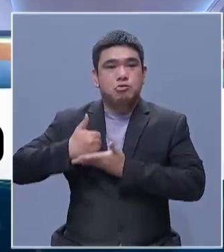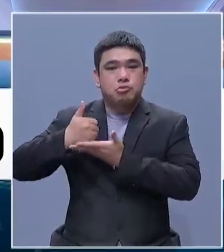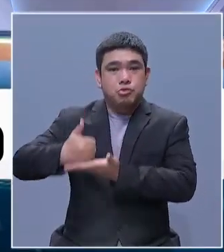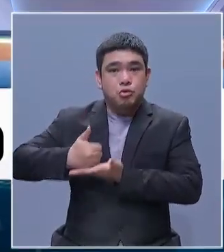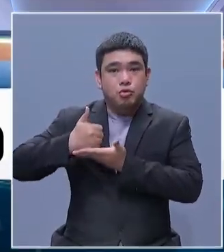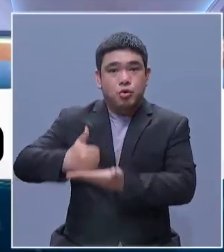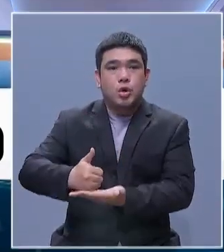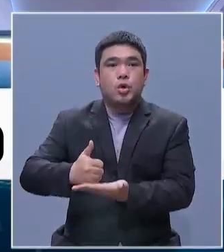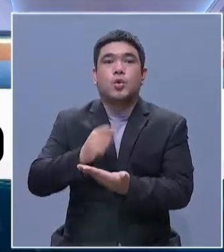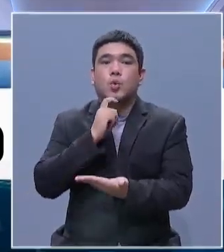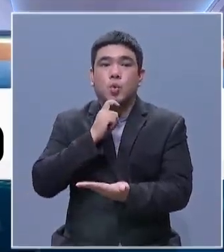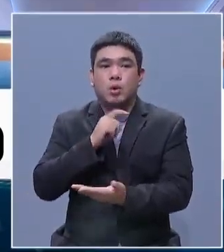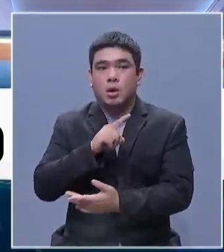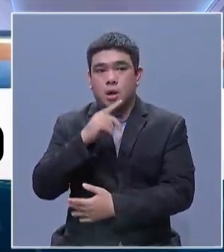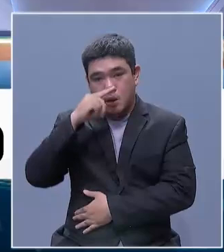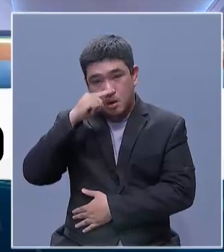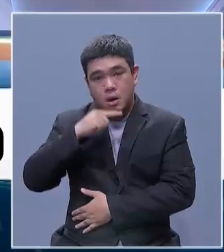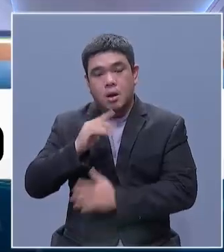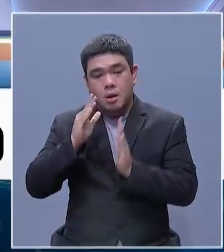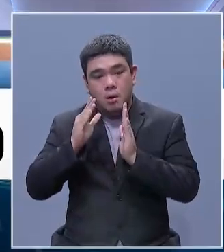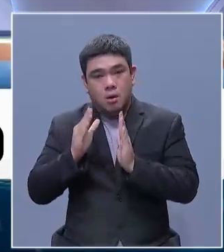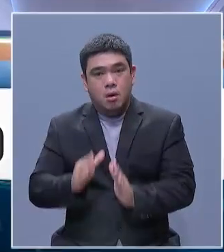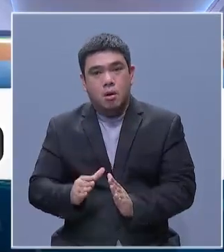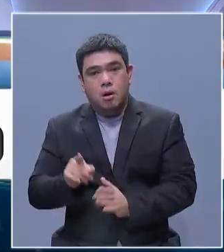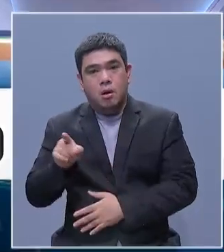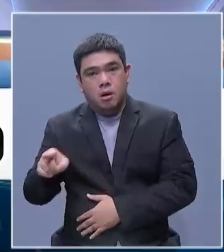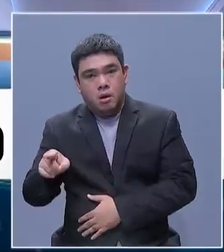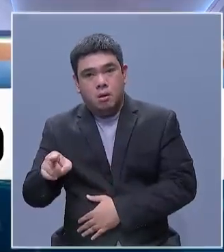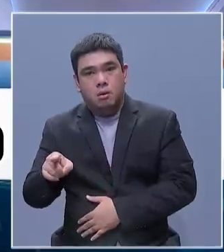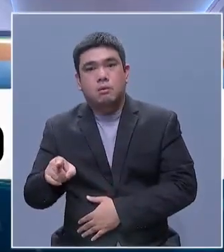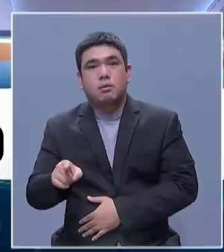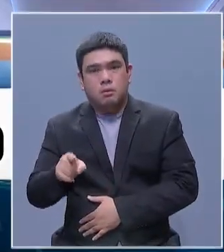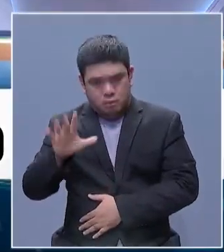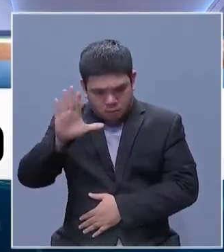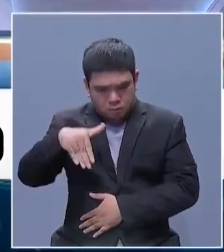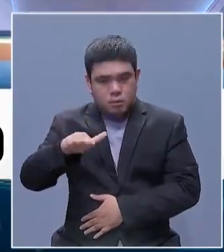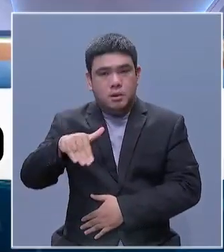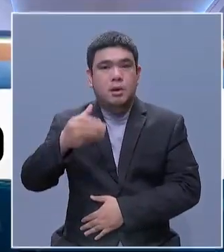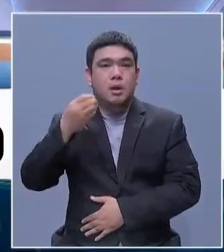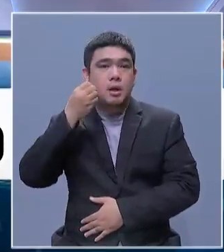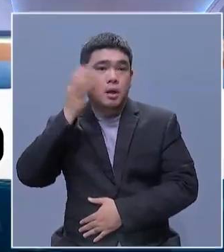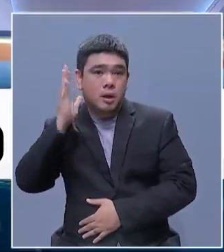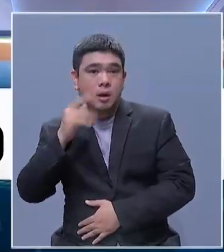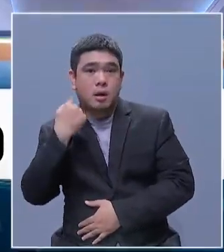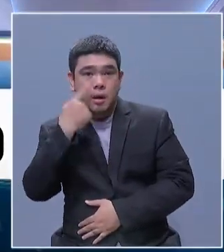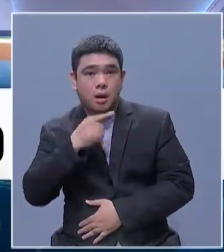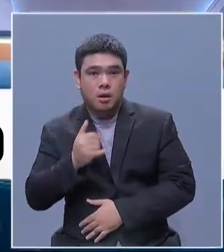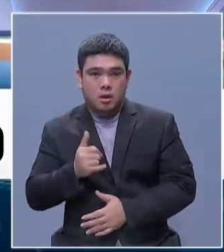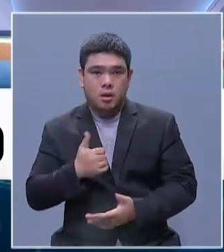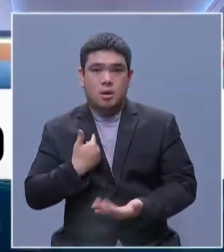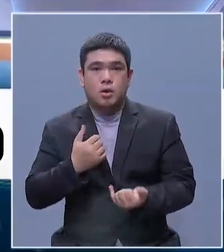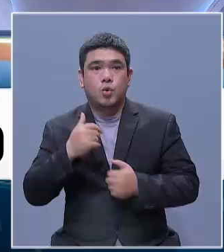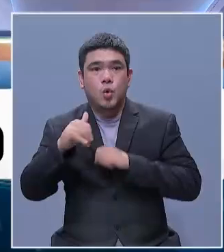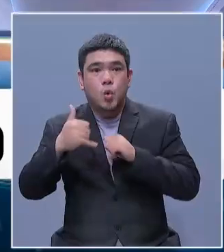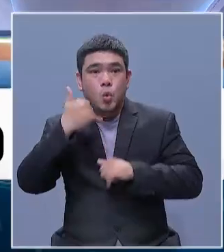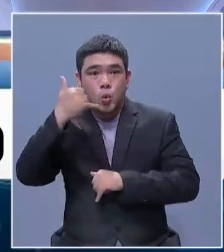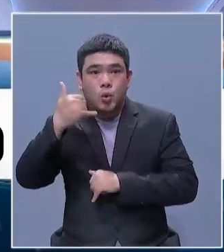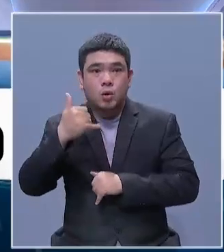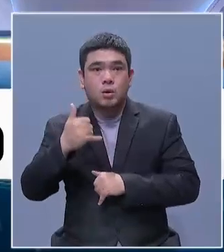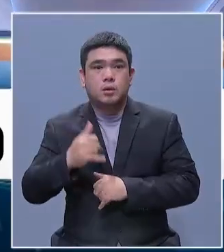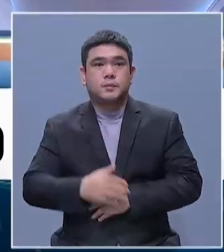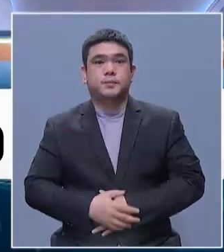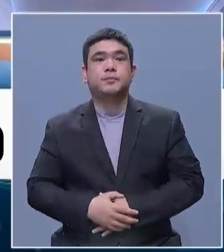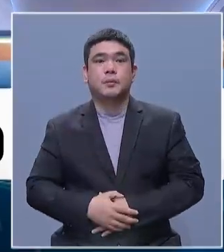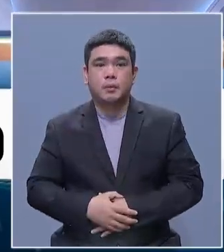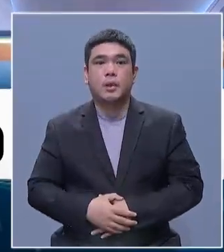างต่อเนื่องแต่ก็อยากให้คนไทยแรงงานไทยที่นู่นเนี่ยก็กลับมาเถอะให้คนที่เนี่ยติดต่อไปยังคนที่นู่นด้ว